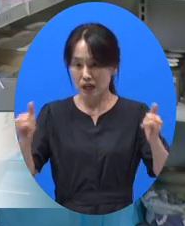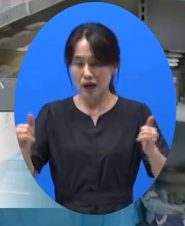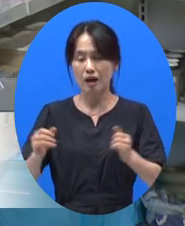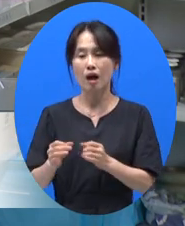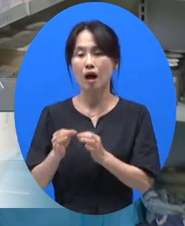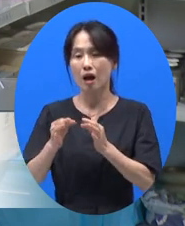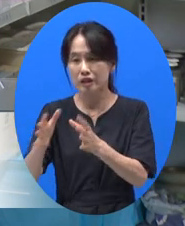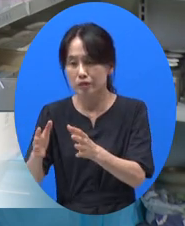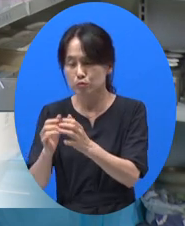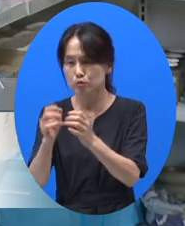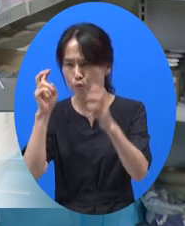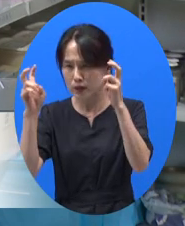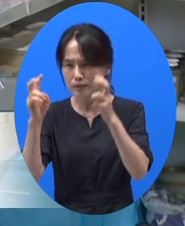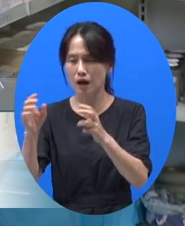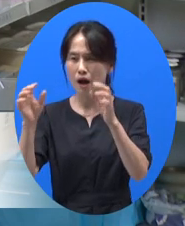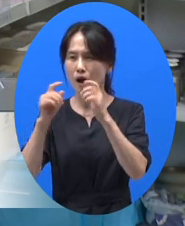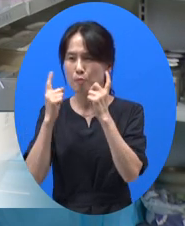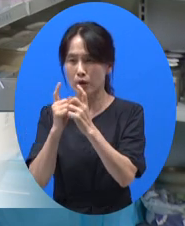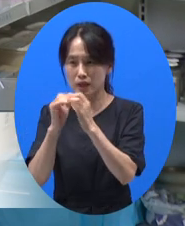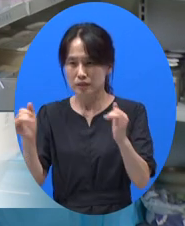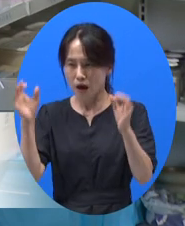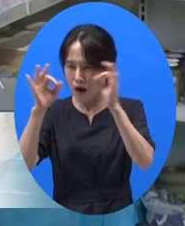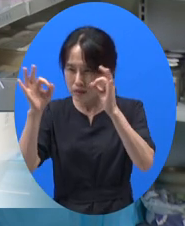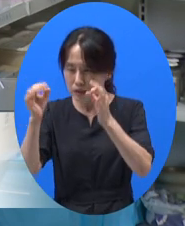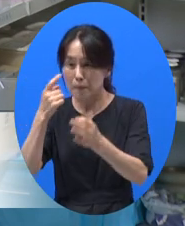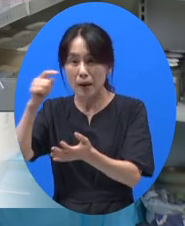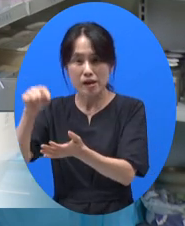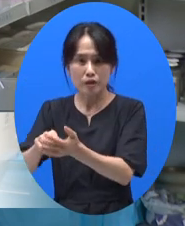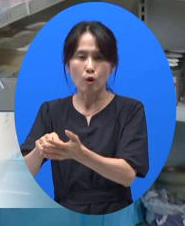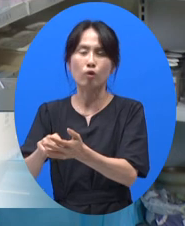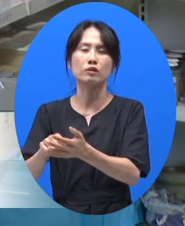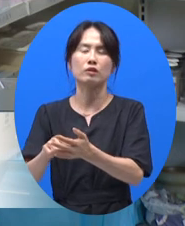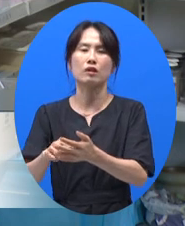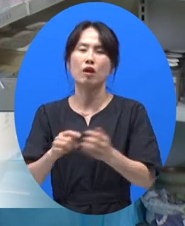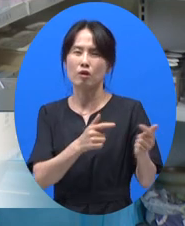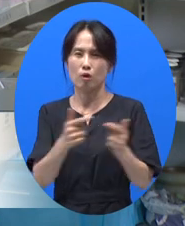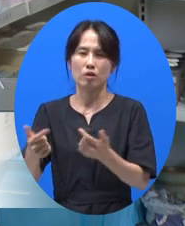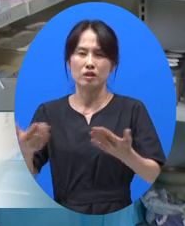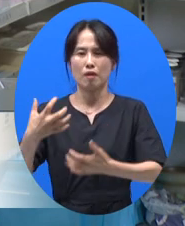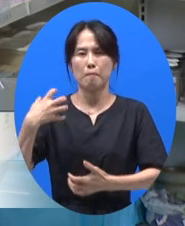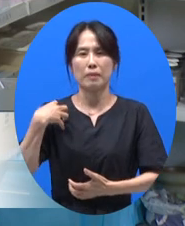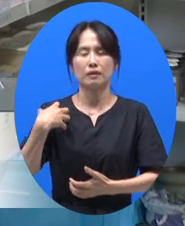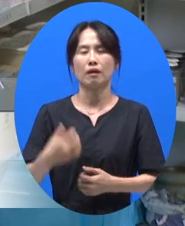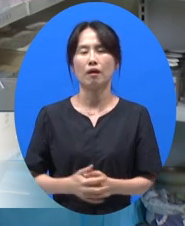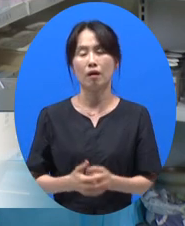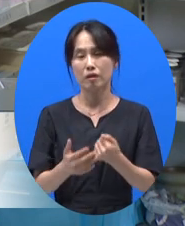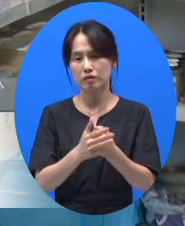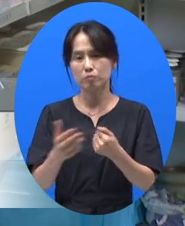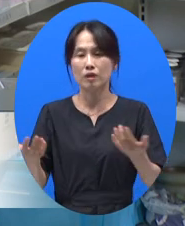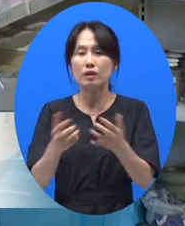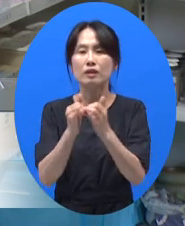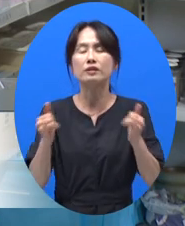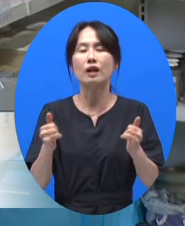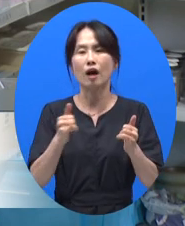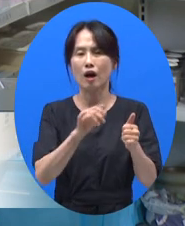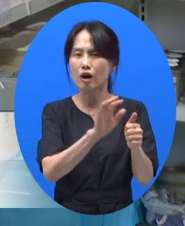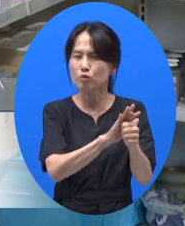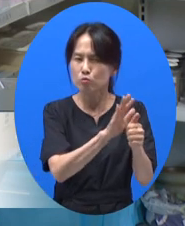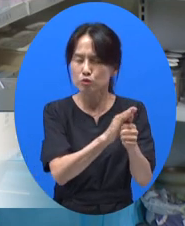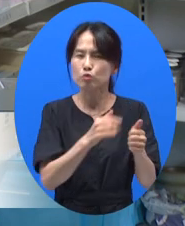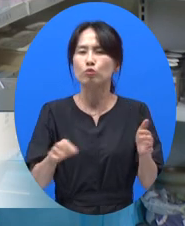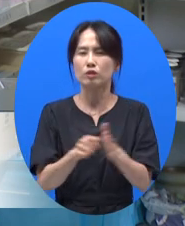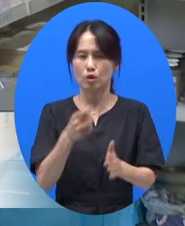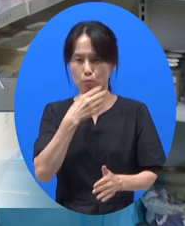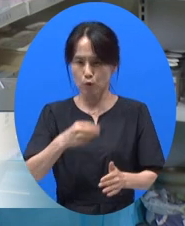신규 기부처를 발굴하는 것부터 여러 가지 일들을 해야 되잖아요. 그래서 좀 직원에 대한 그런